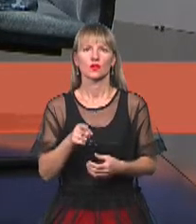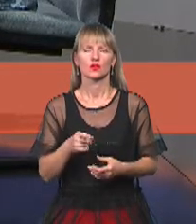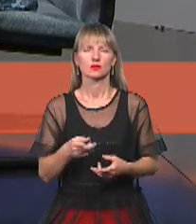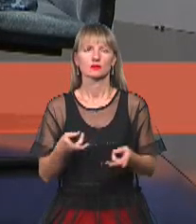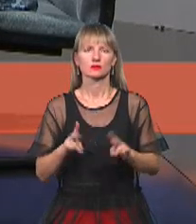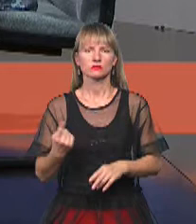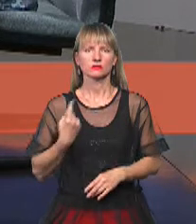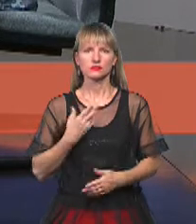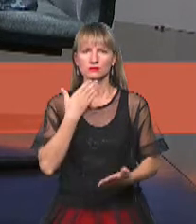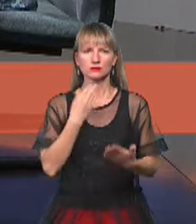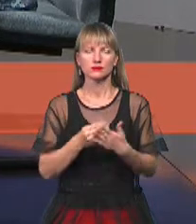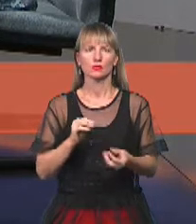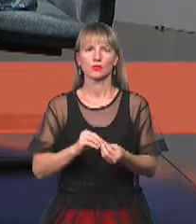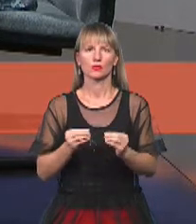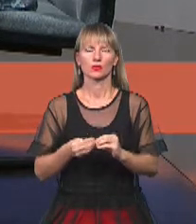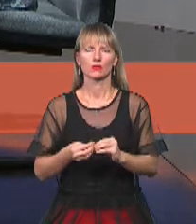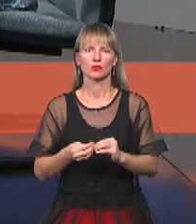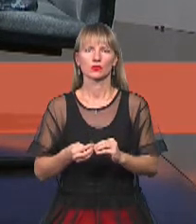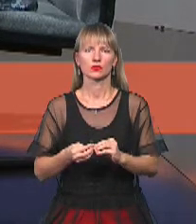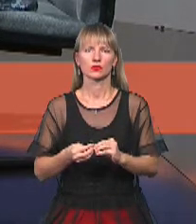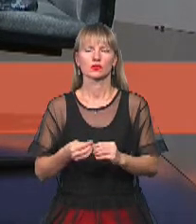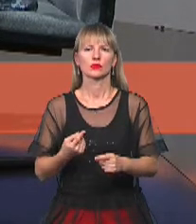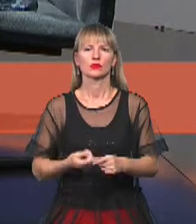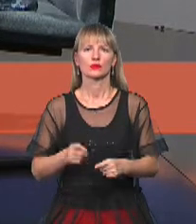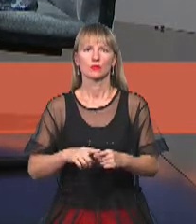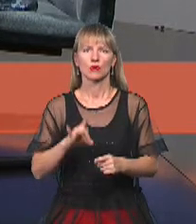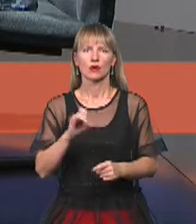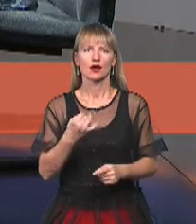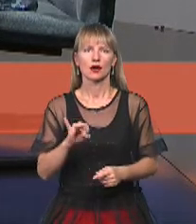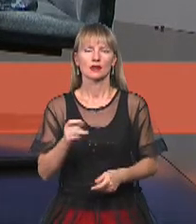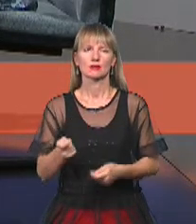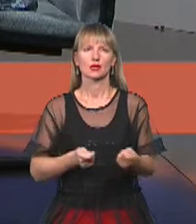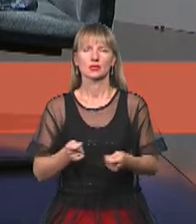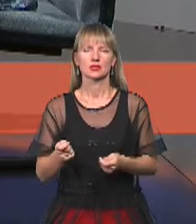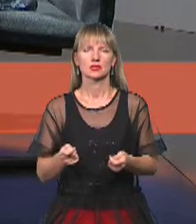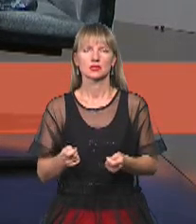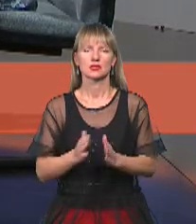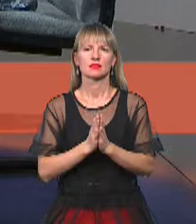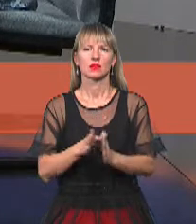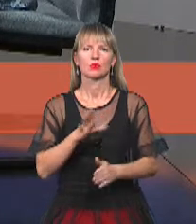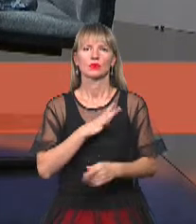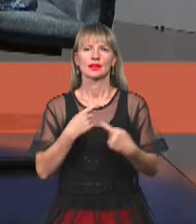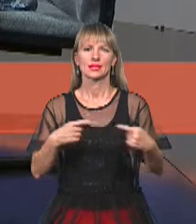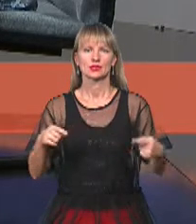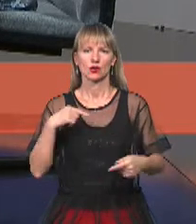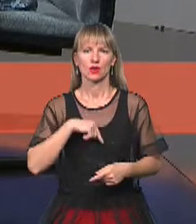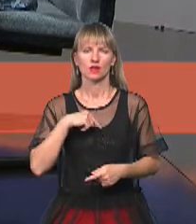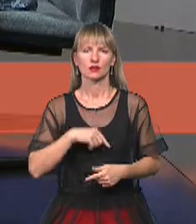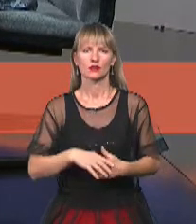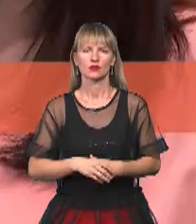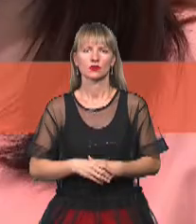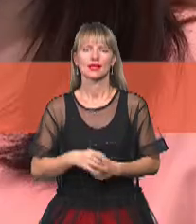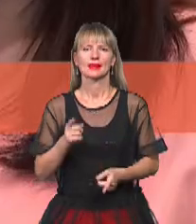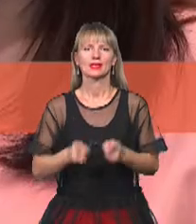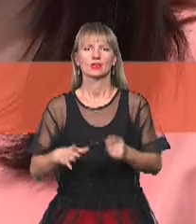сам на сам зі своєю проблемою. Тому райадміністрації звернення були різного характеру.